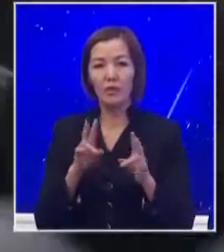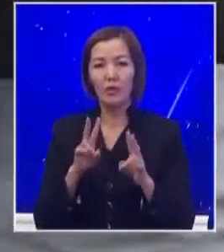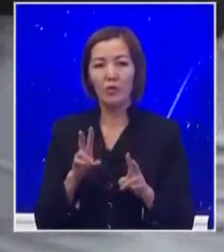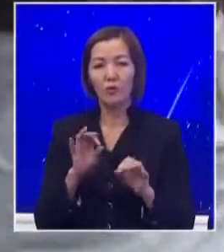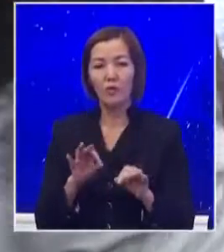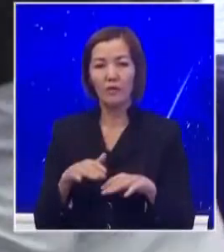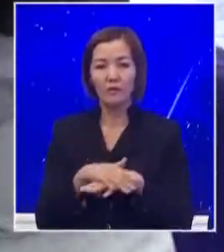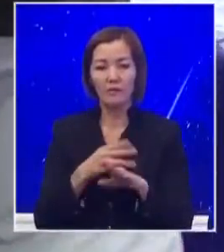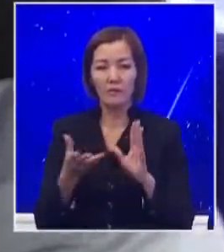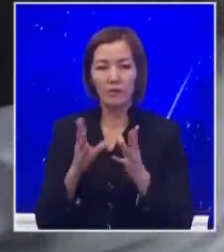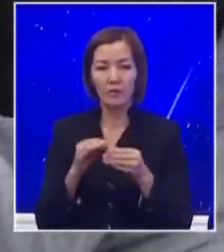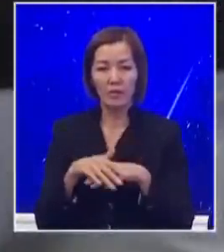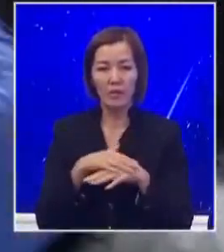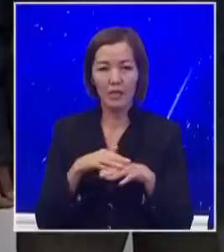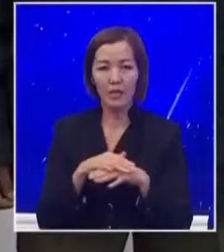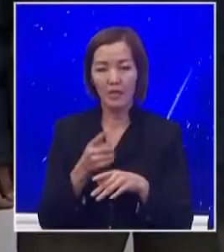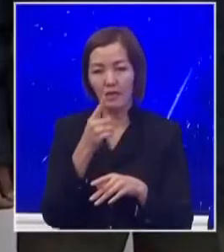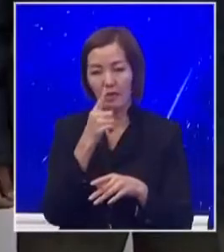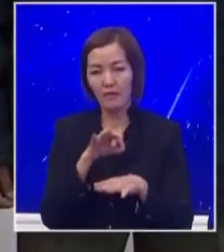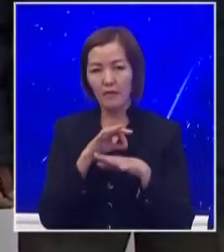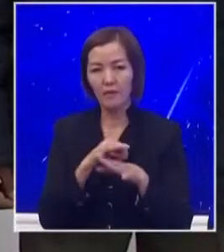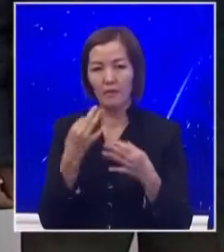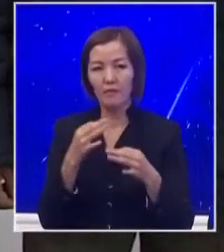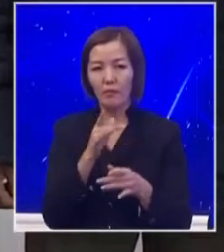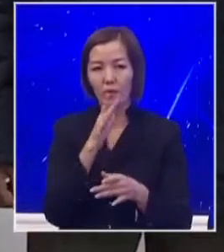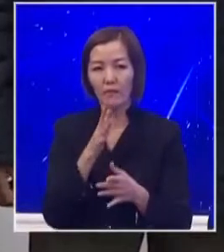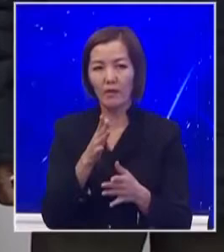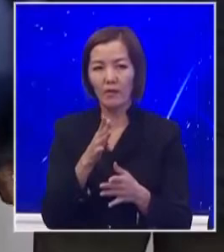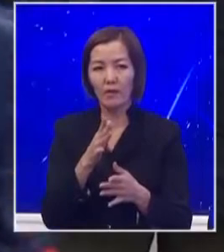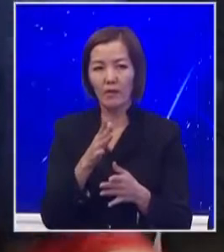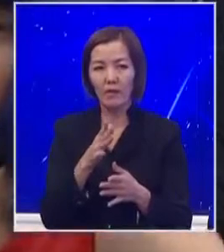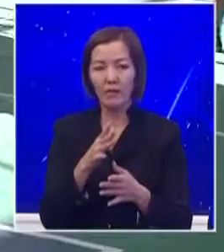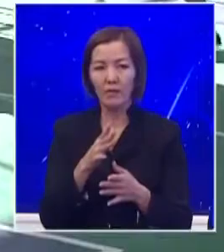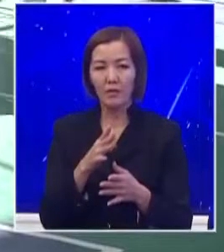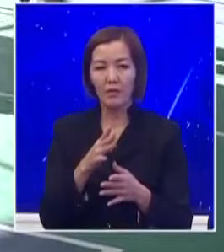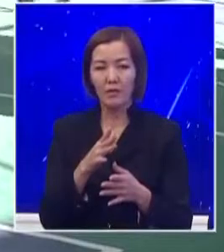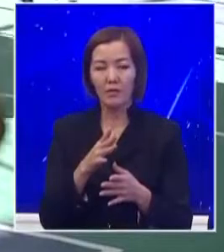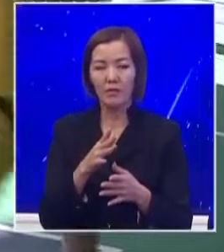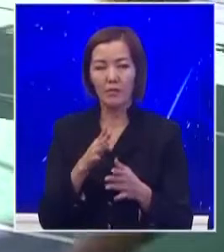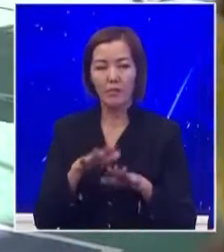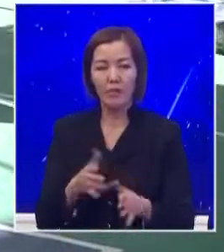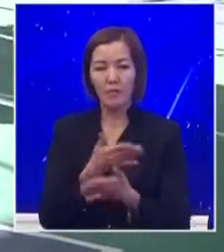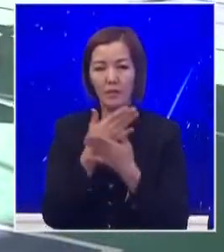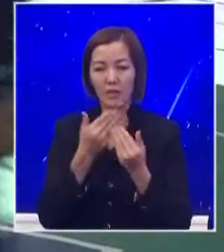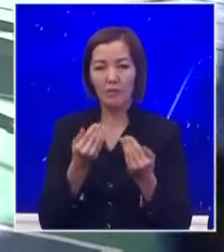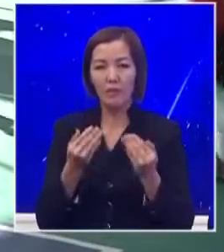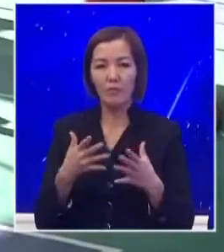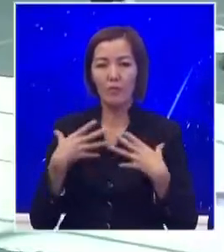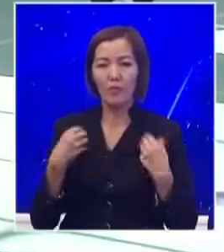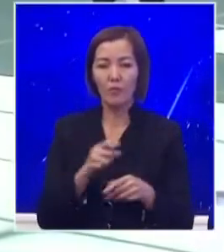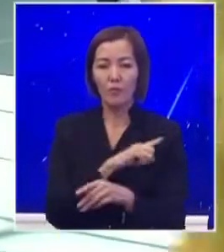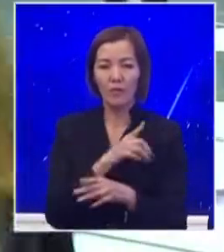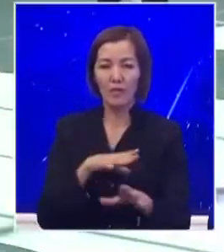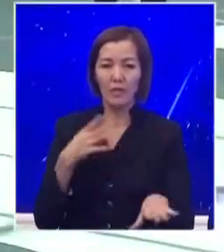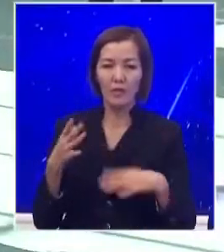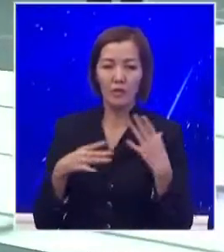всех жителей села. Ведь совсем недавно провести свободное время людям было негде. А теперь сельчане могут укреплять силы в